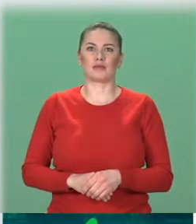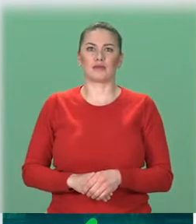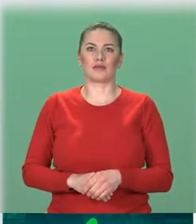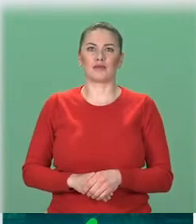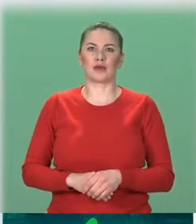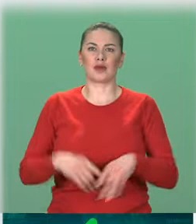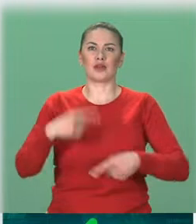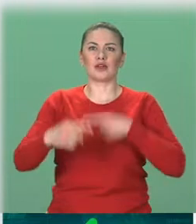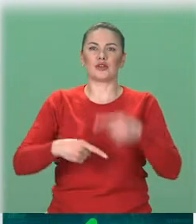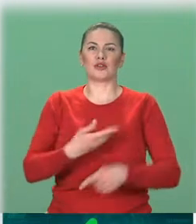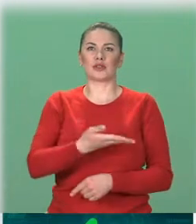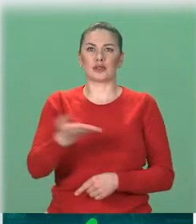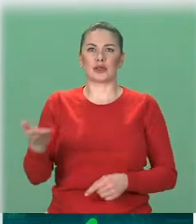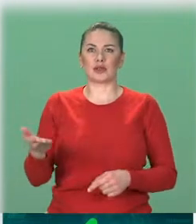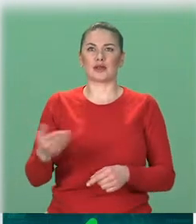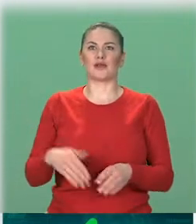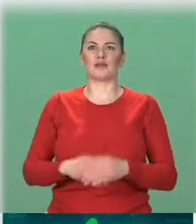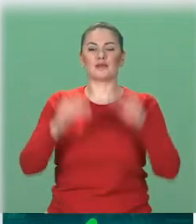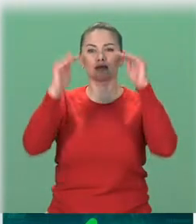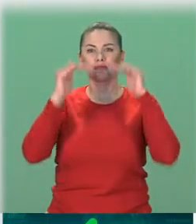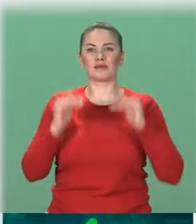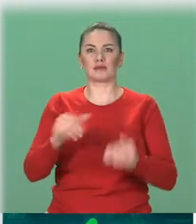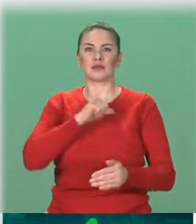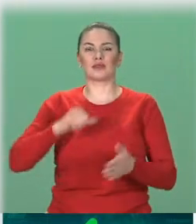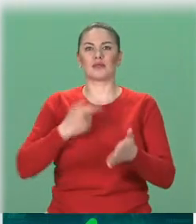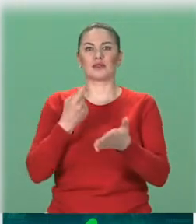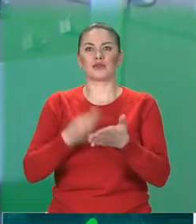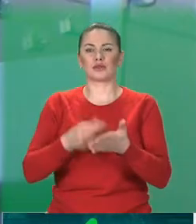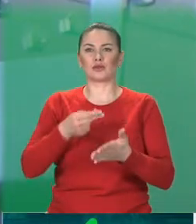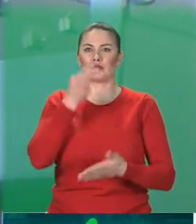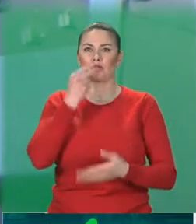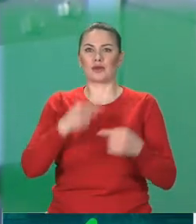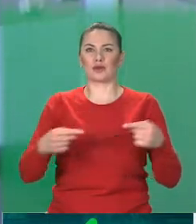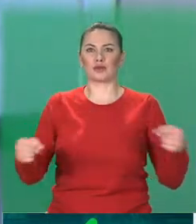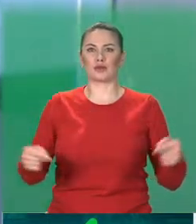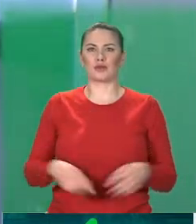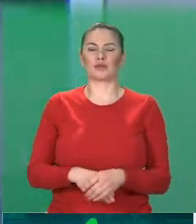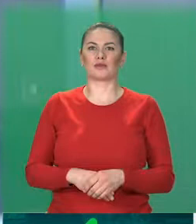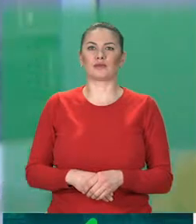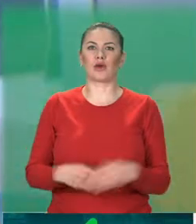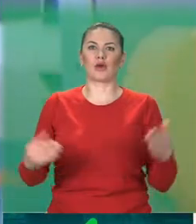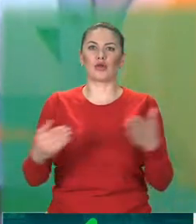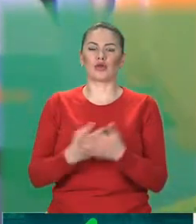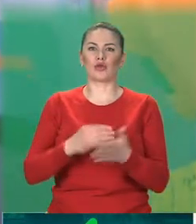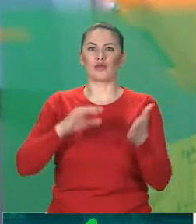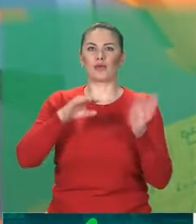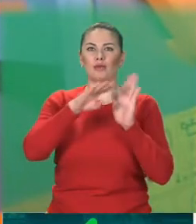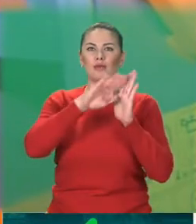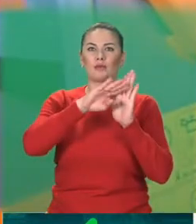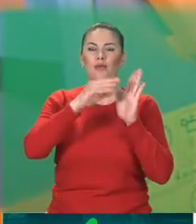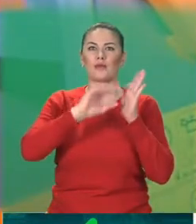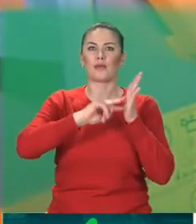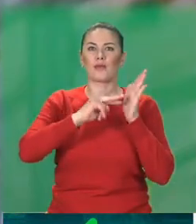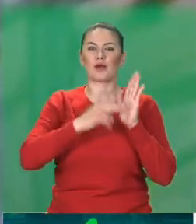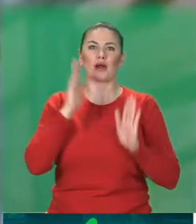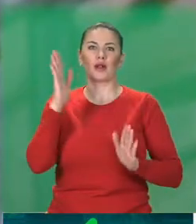сокращается себестоимость продукции, и у них освобождаются свободные средства на расчетный счет. Если брать именно птицефабрику, то в итоге новые схемы работы